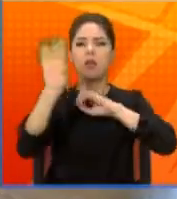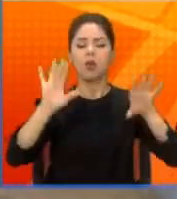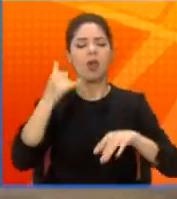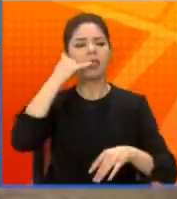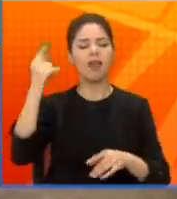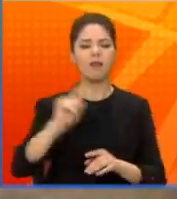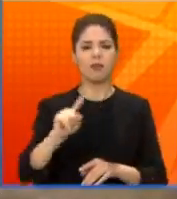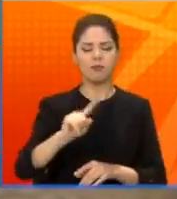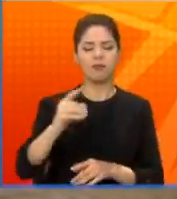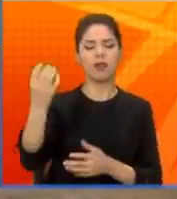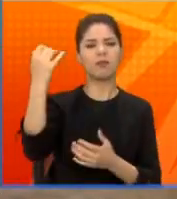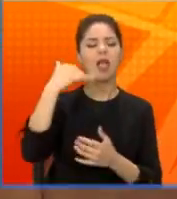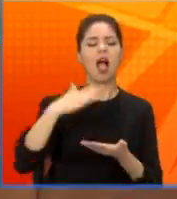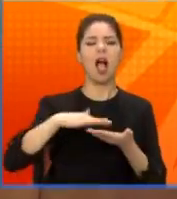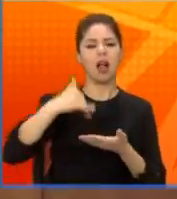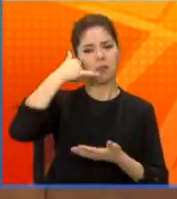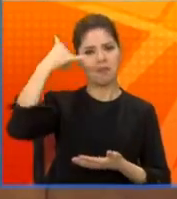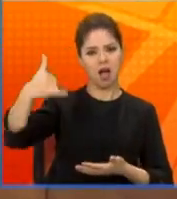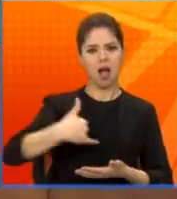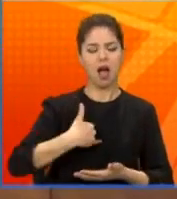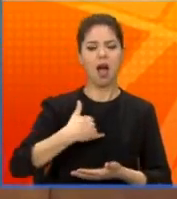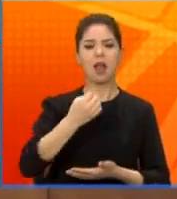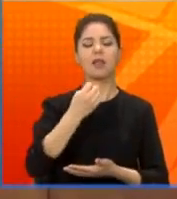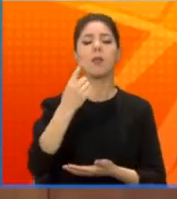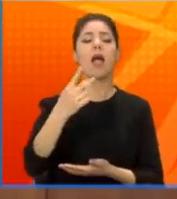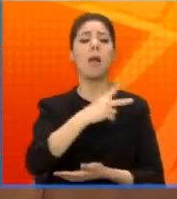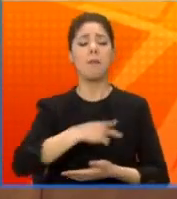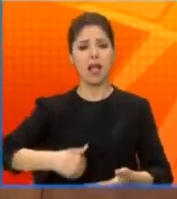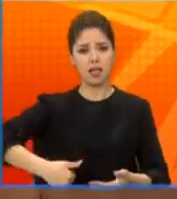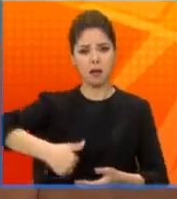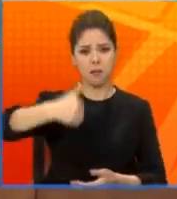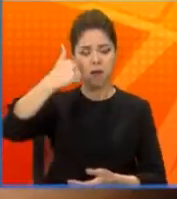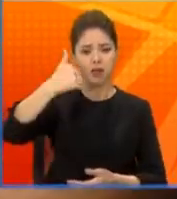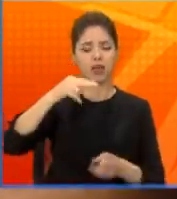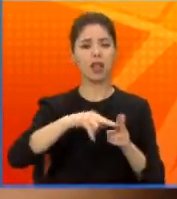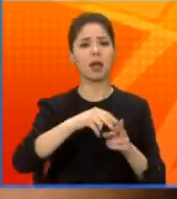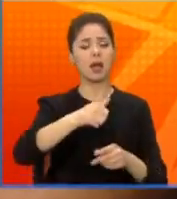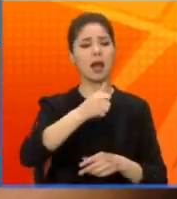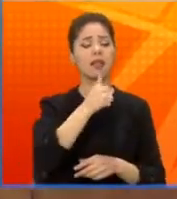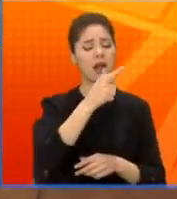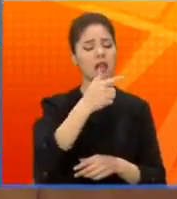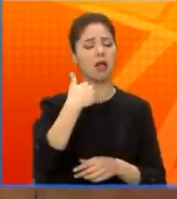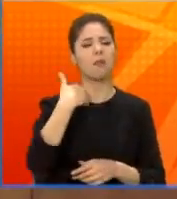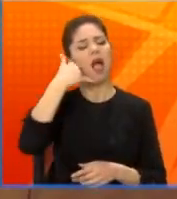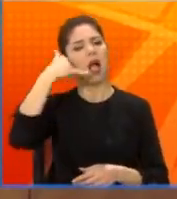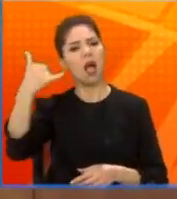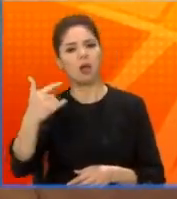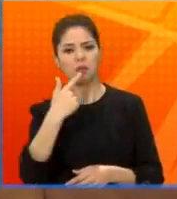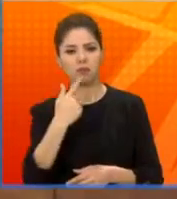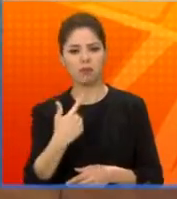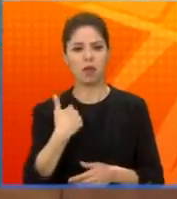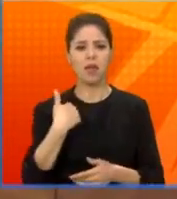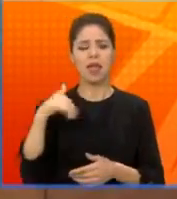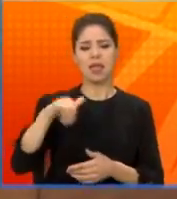Telefonu çaldı, arayan arkadaşıydı. Belediye başkanımızı dedi, Kadir Bey'i dedi, bağlıyorum dedi. Benim çok